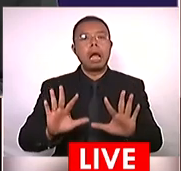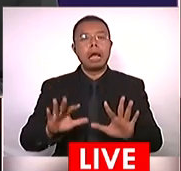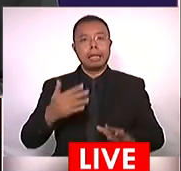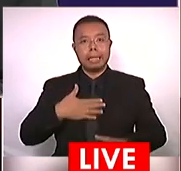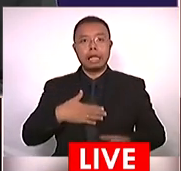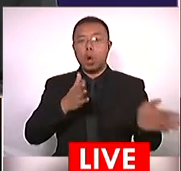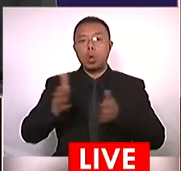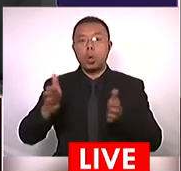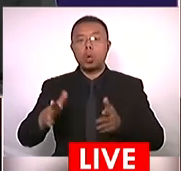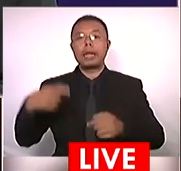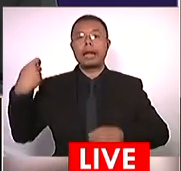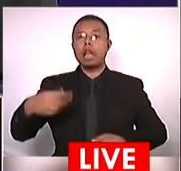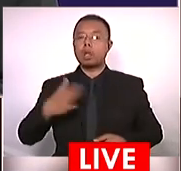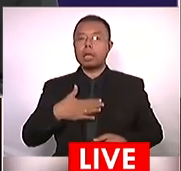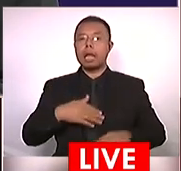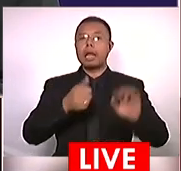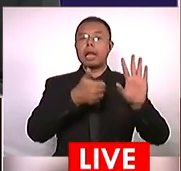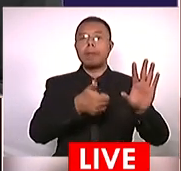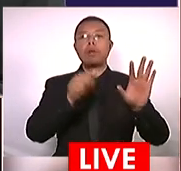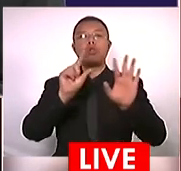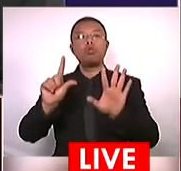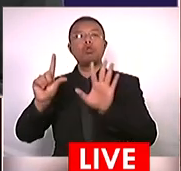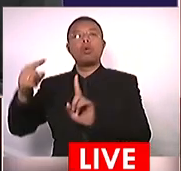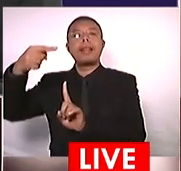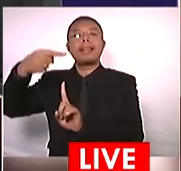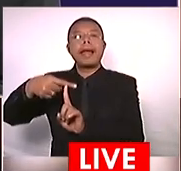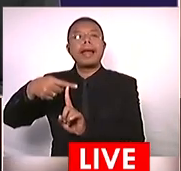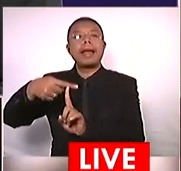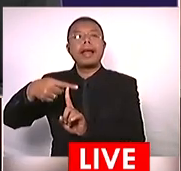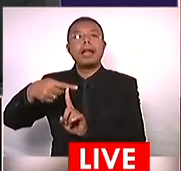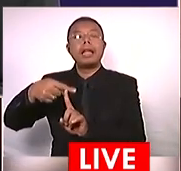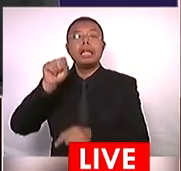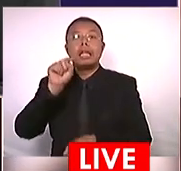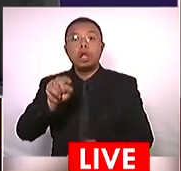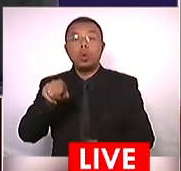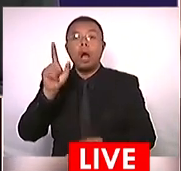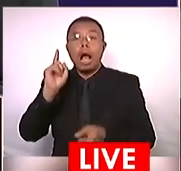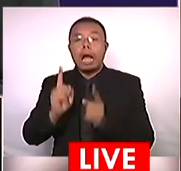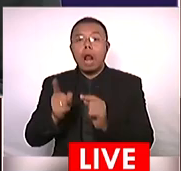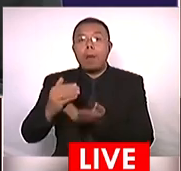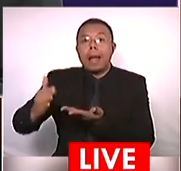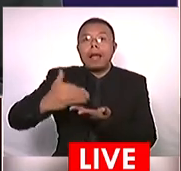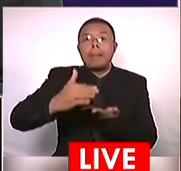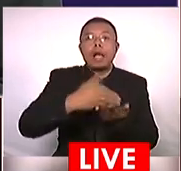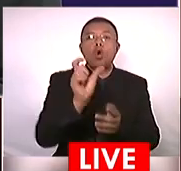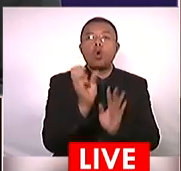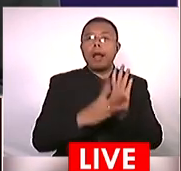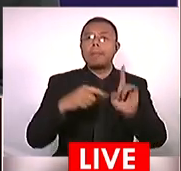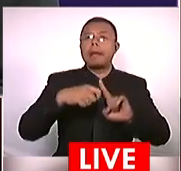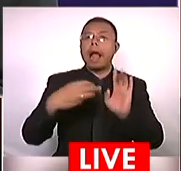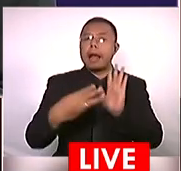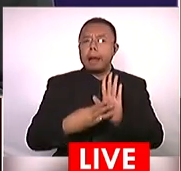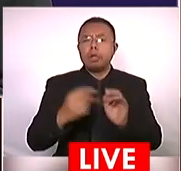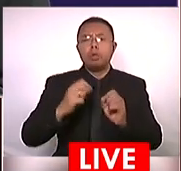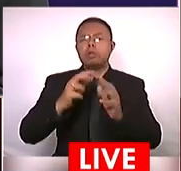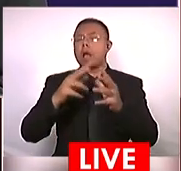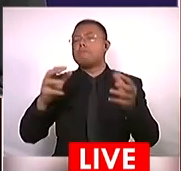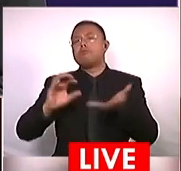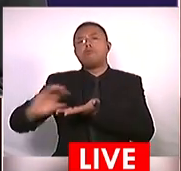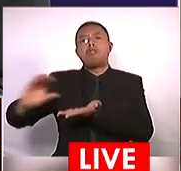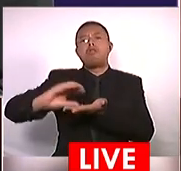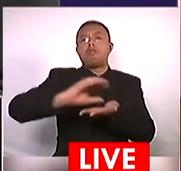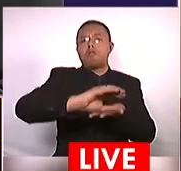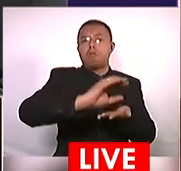langsung saya aja 677 triliun itu kalau dibagi ke UMKM itu luar